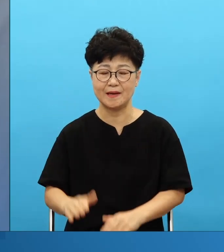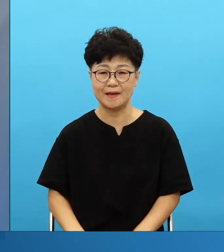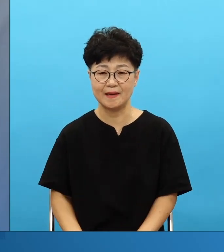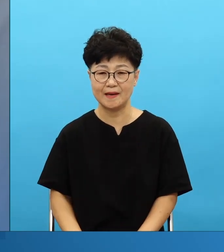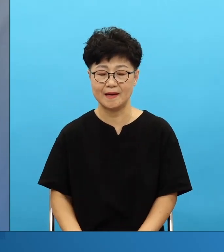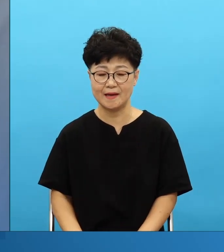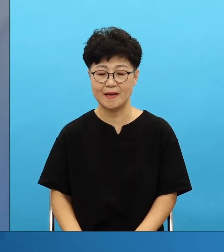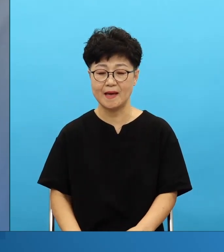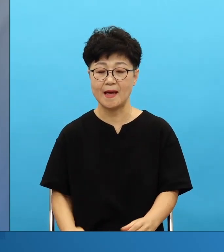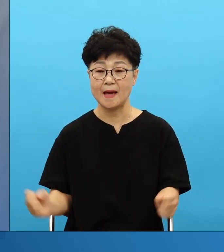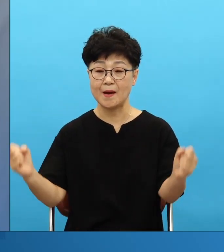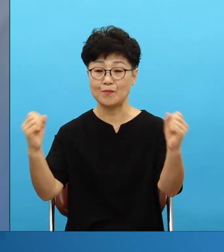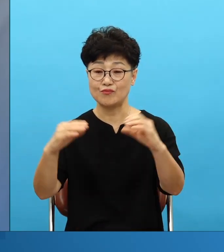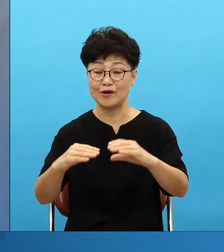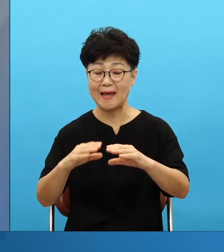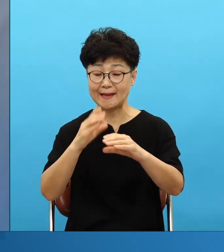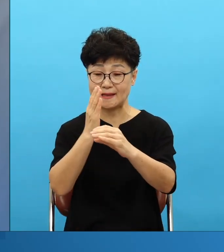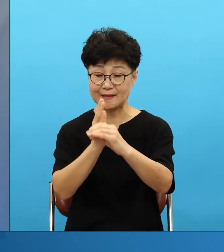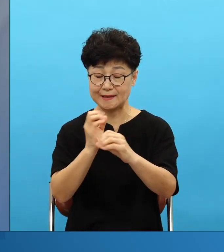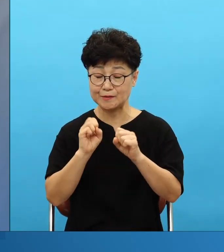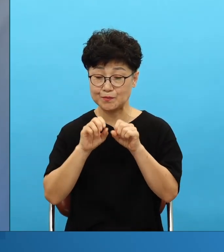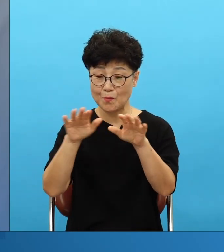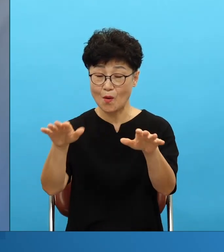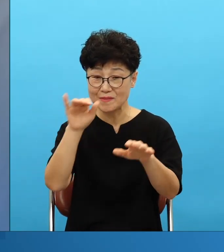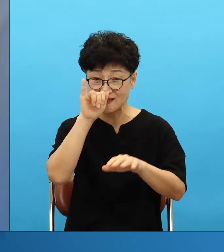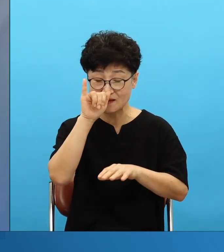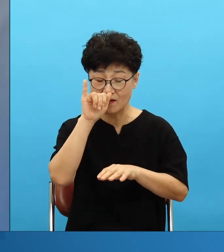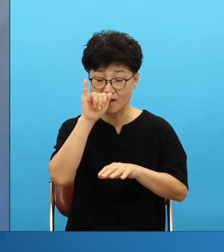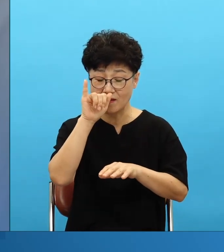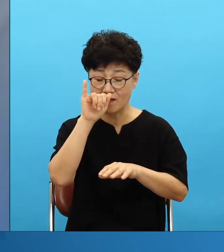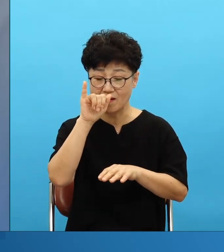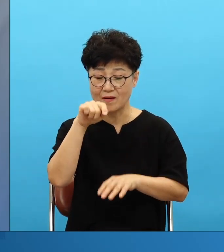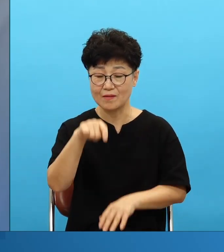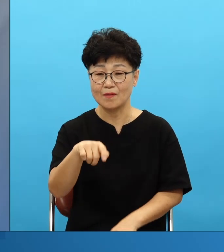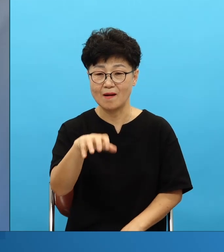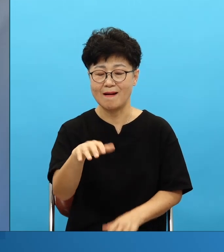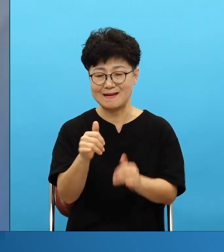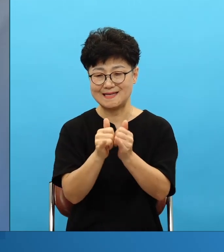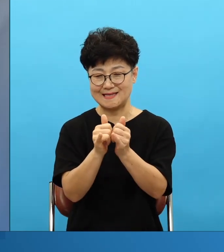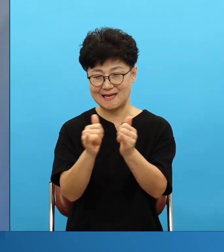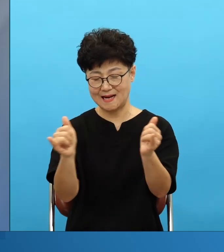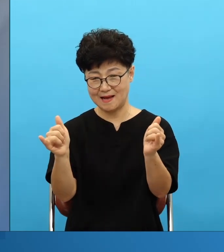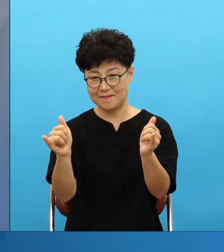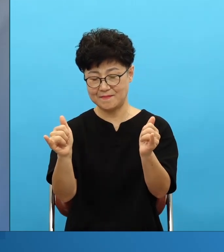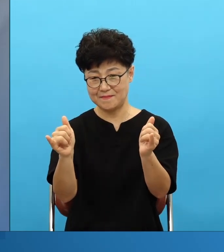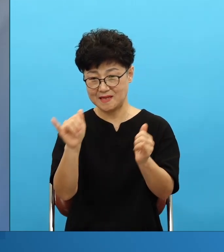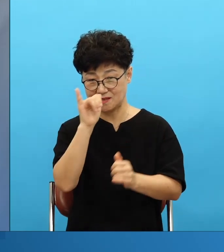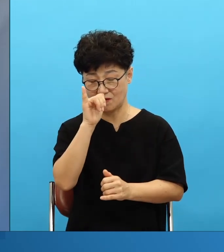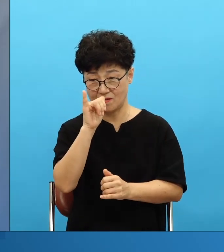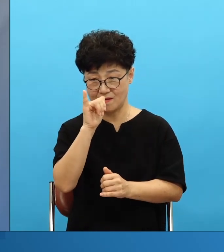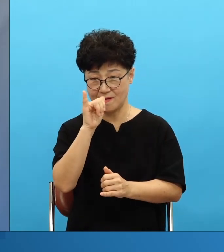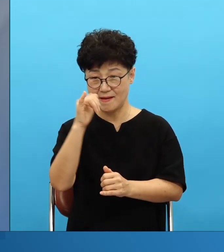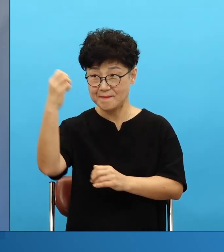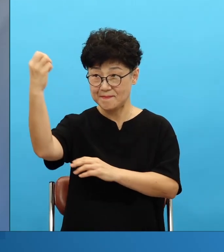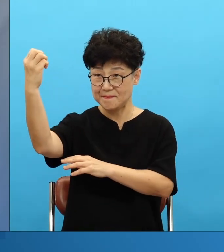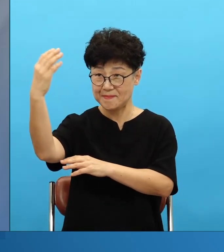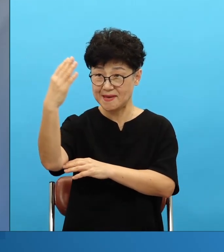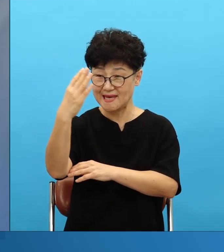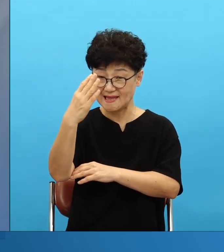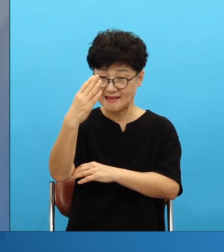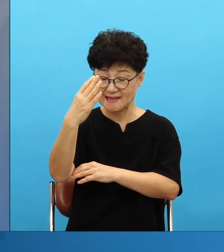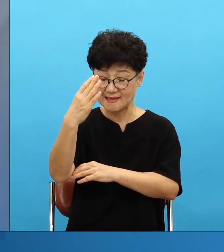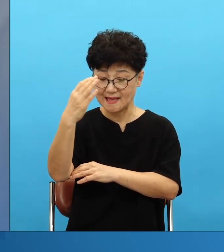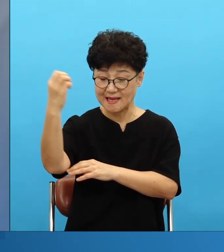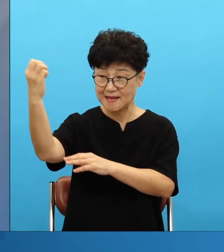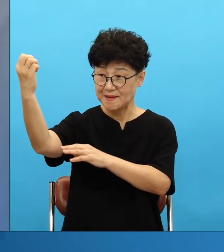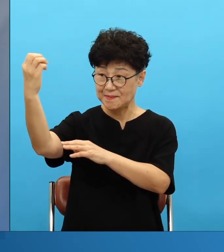If you 겁니다. have the platform, people will come to it. 거기에 와서 빛을 파수대를 보고 와서 치유받으면 오는